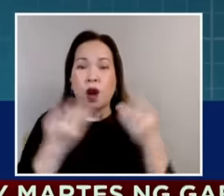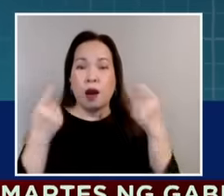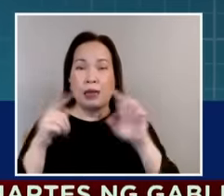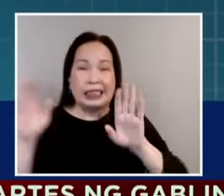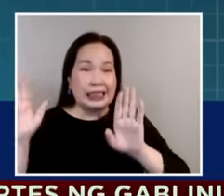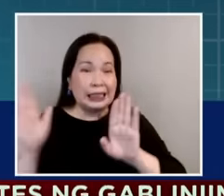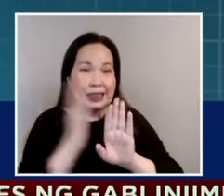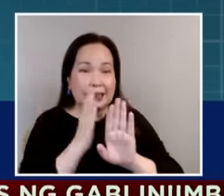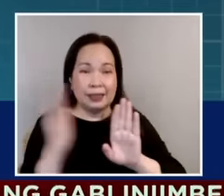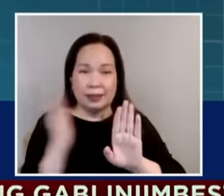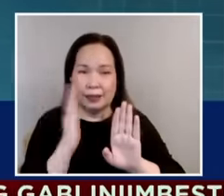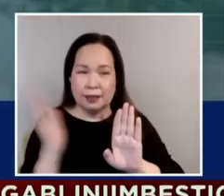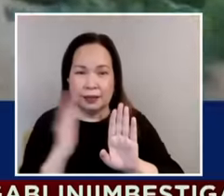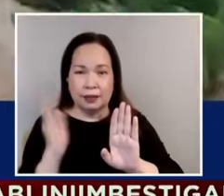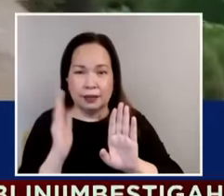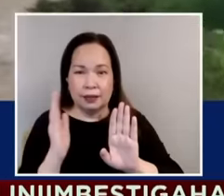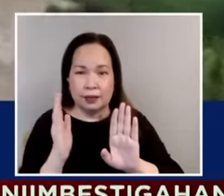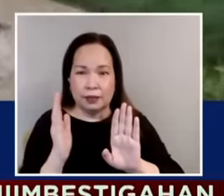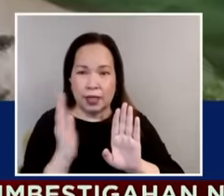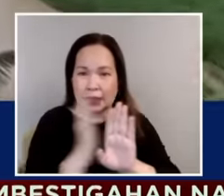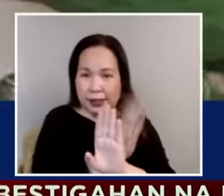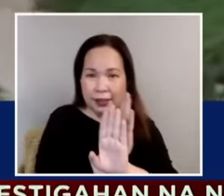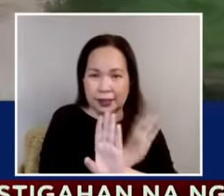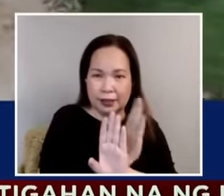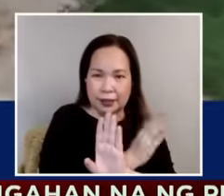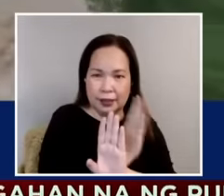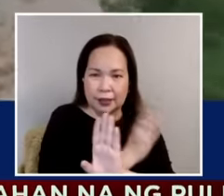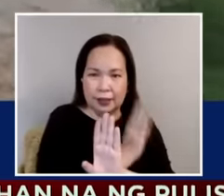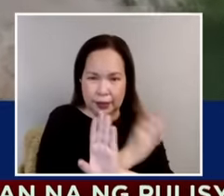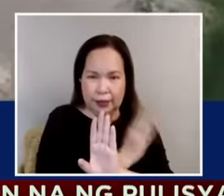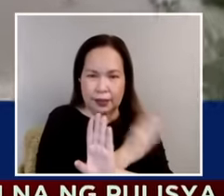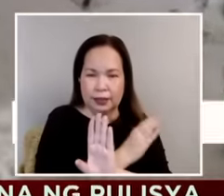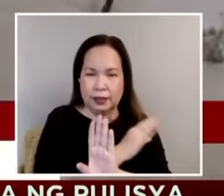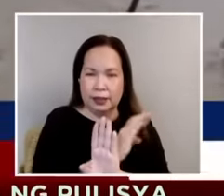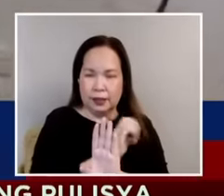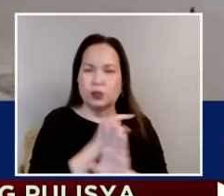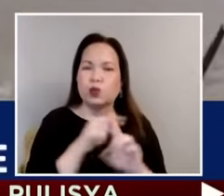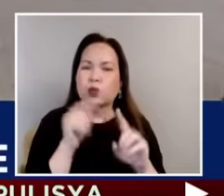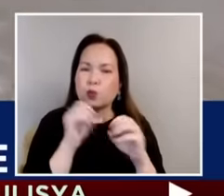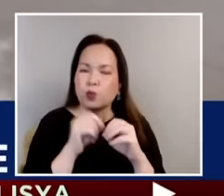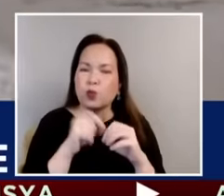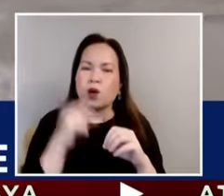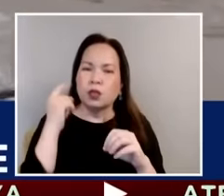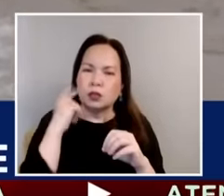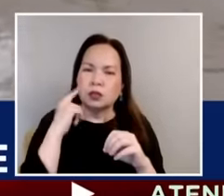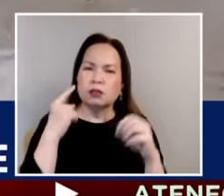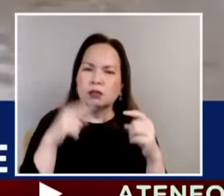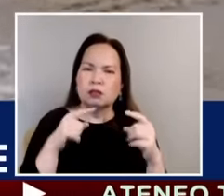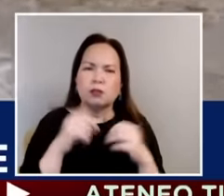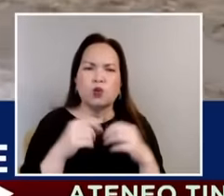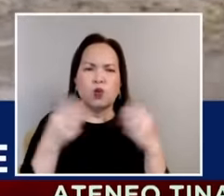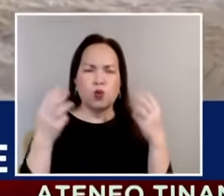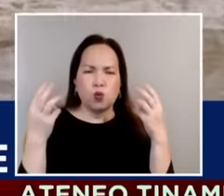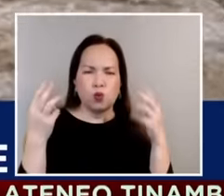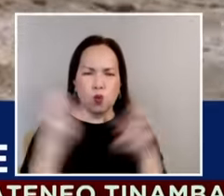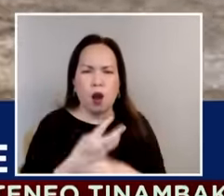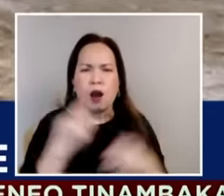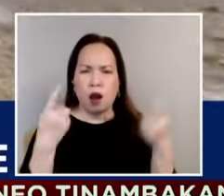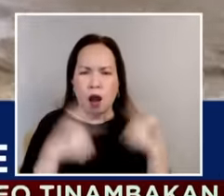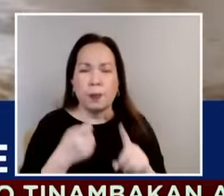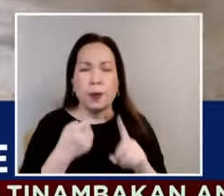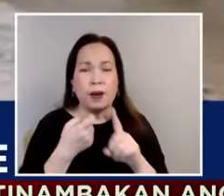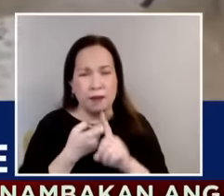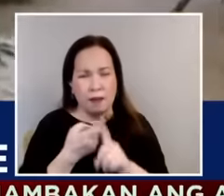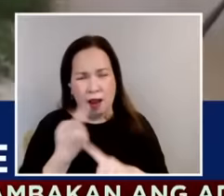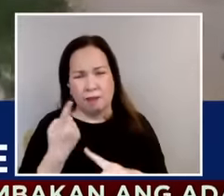nakakaapekto. Sabi ng mga eksperto, inaasahang mas titindi pa ang mga pag-ulang dala ng shear line dahil sa climate change.